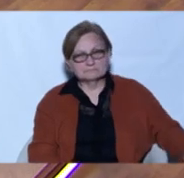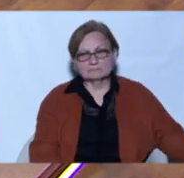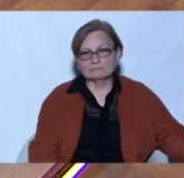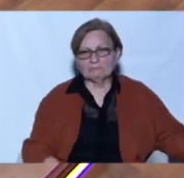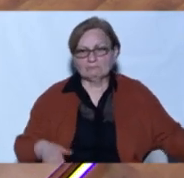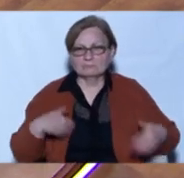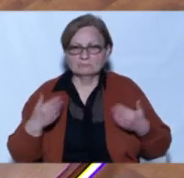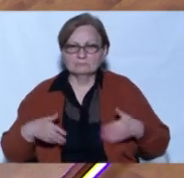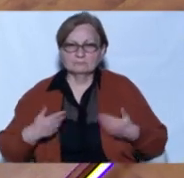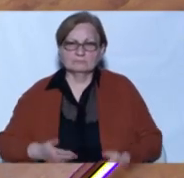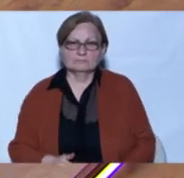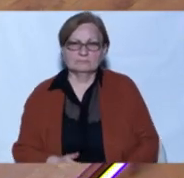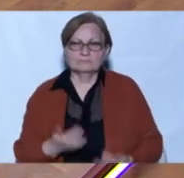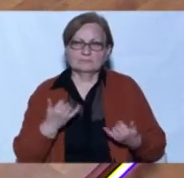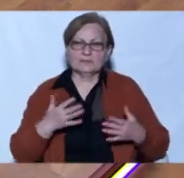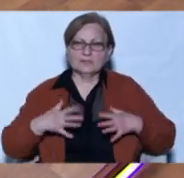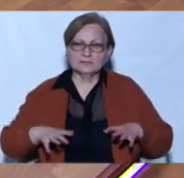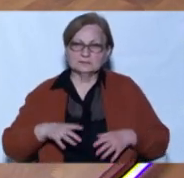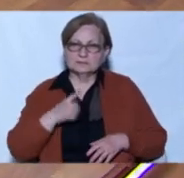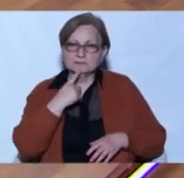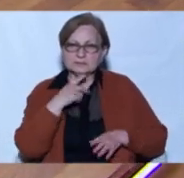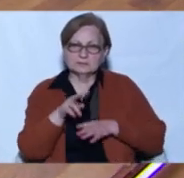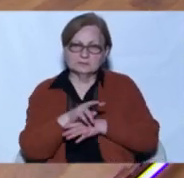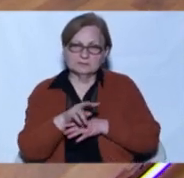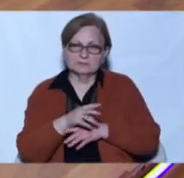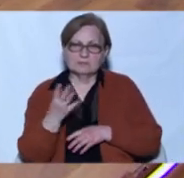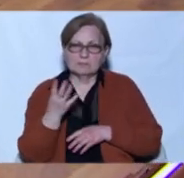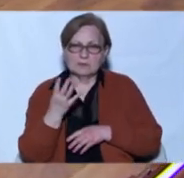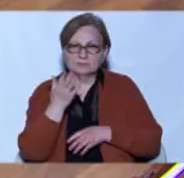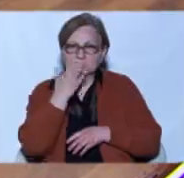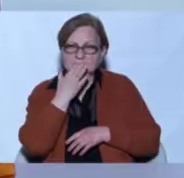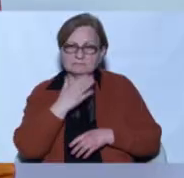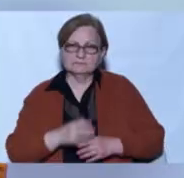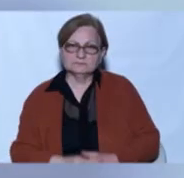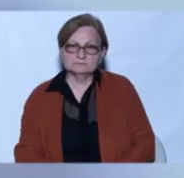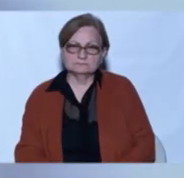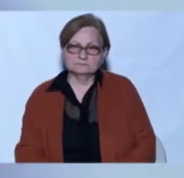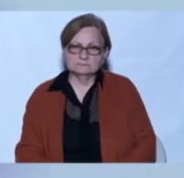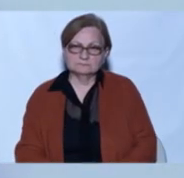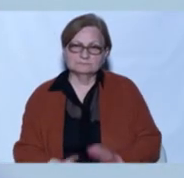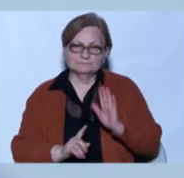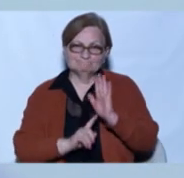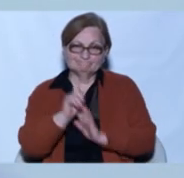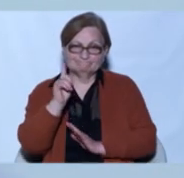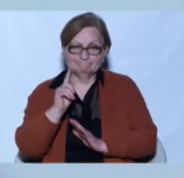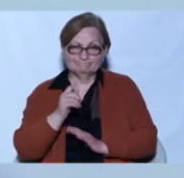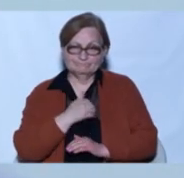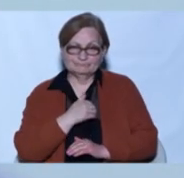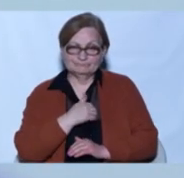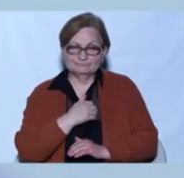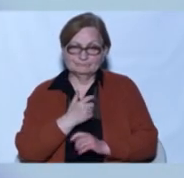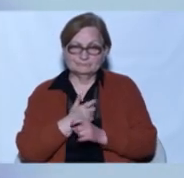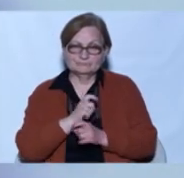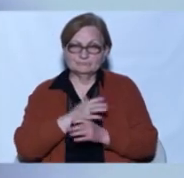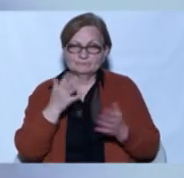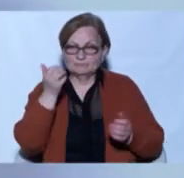გამარჯობა. დღეს ქართული ენისა და ლიტერატურის მეოთხე გაკვეთილია. უპირველეს ყოვლისა, მინდა ძალიან